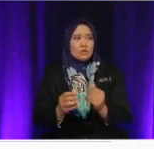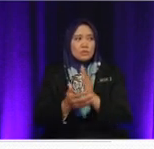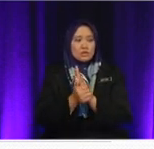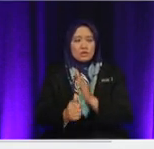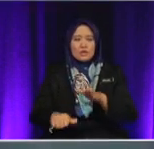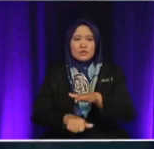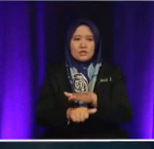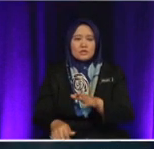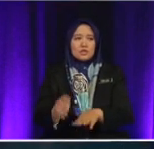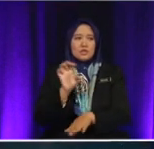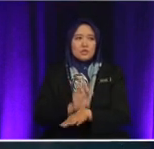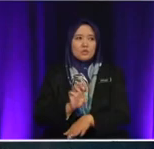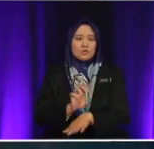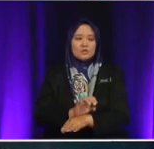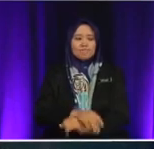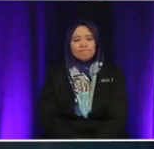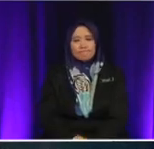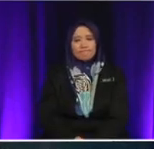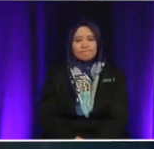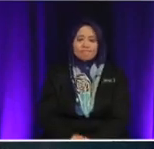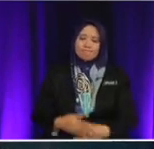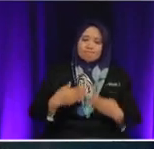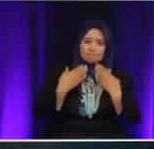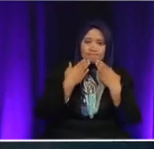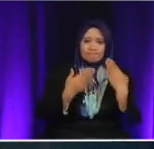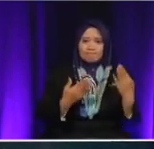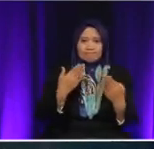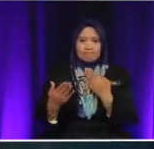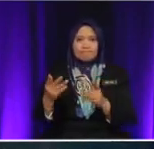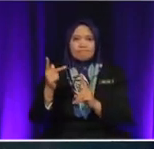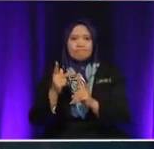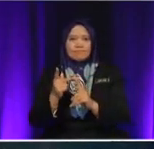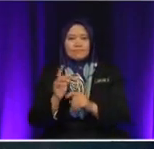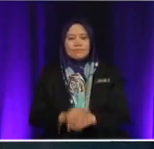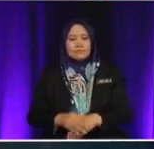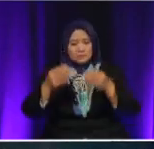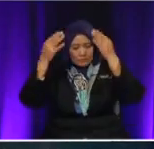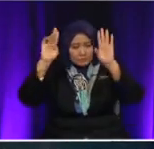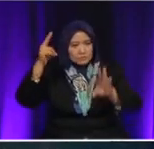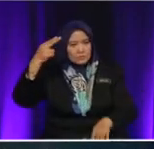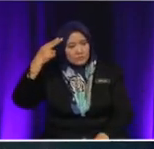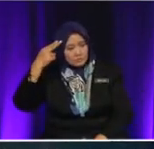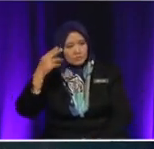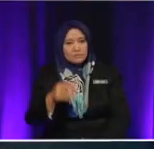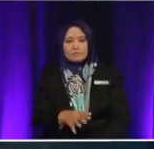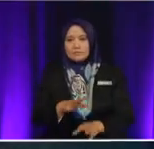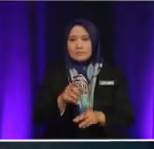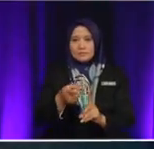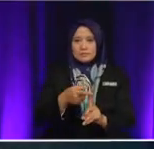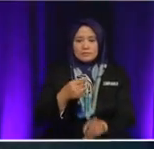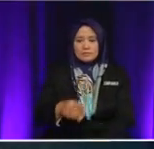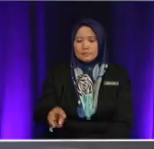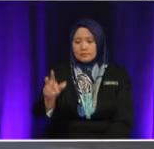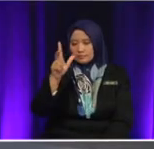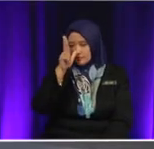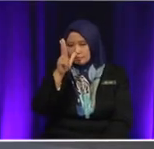keusahawanan. Okey. Terima kasih saya ucapkan kepada Cikgu Muhammad Hafiz Mat Jamal dari Sekolah Menengah Teknik Melaka dan terima kasih juga kepada murid-murid yang